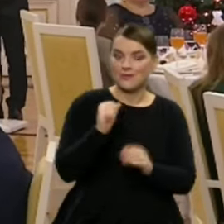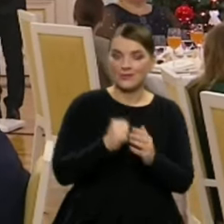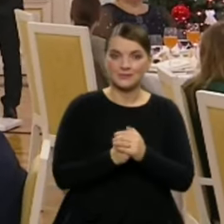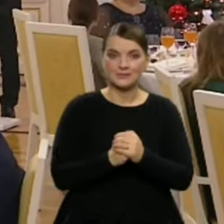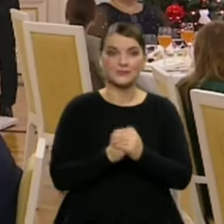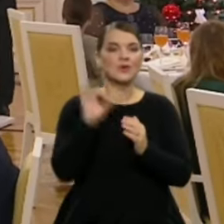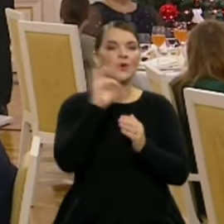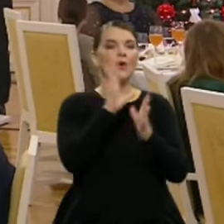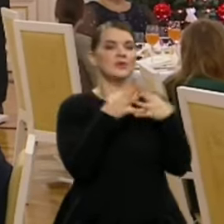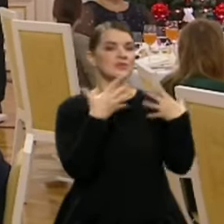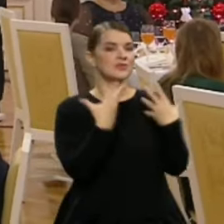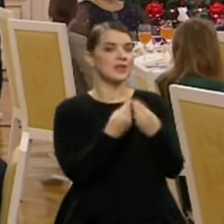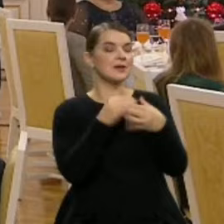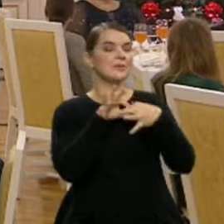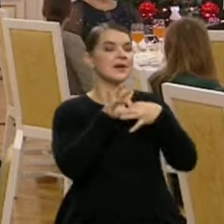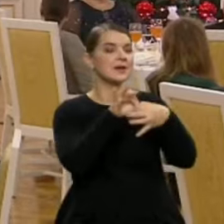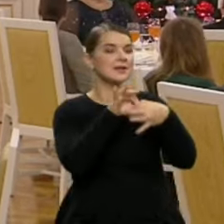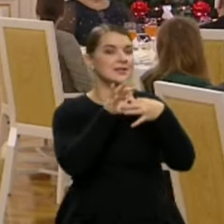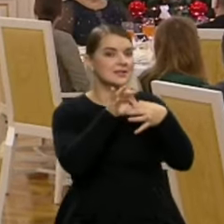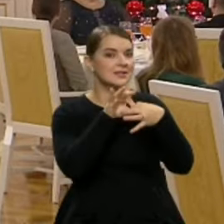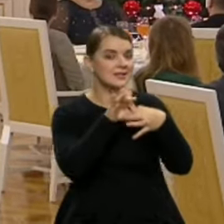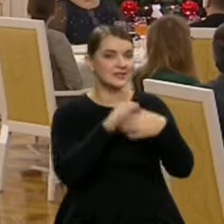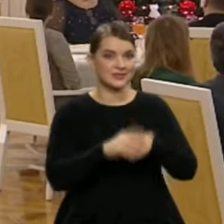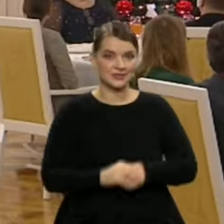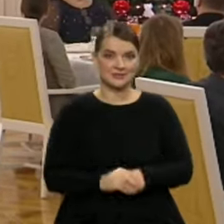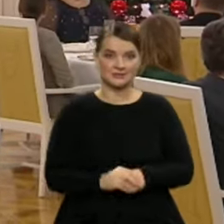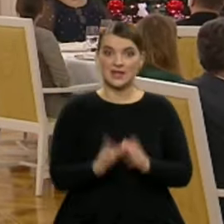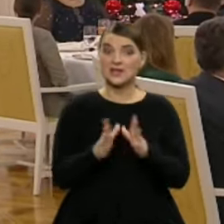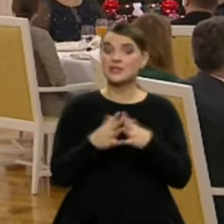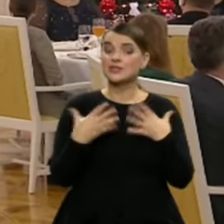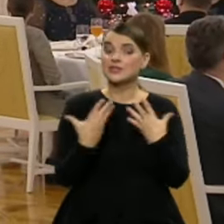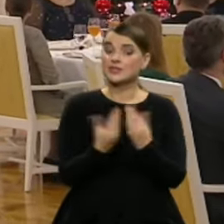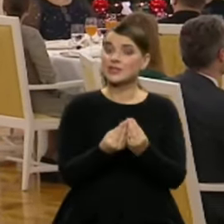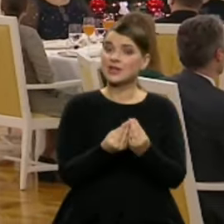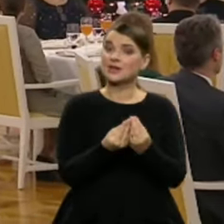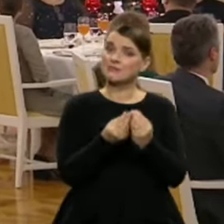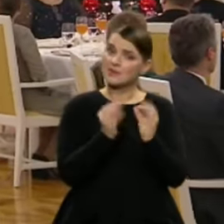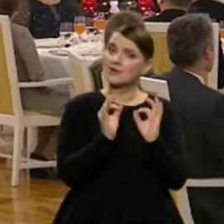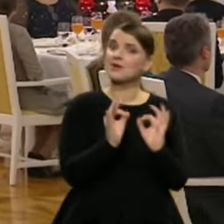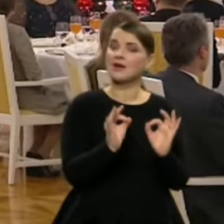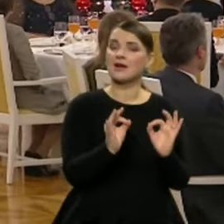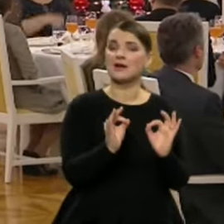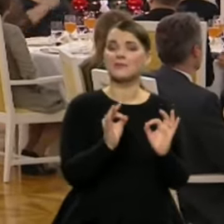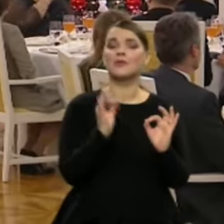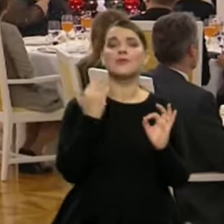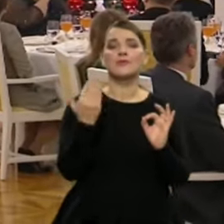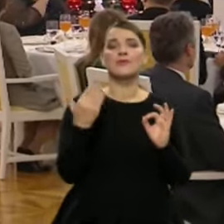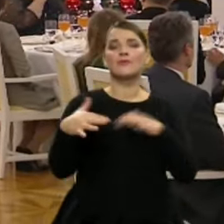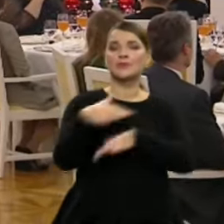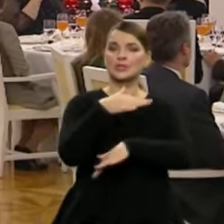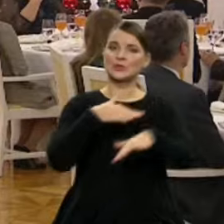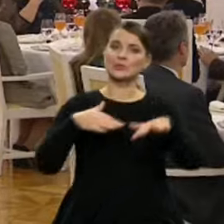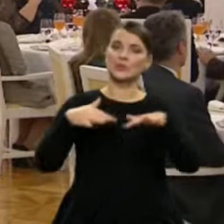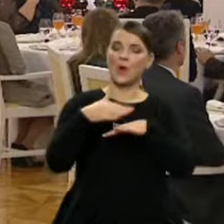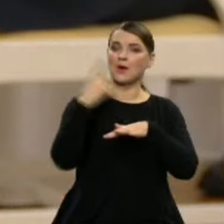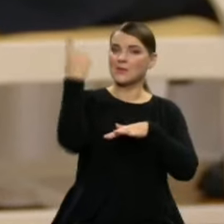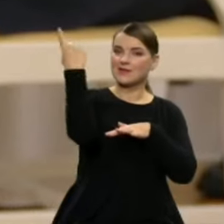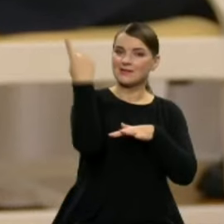šeimos ryšius. Sėkminga šeima yra galutinio ir iškilmingo viso žmonijos susibūrimo Dieve